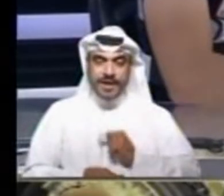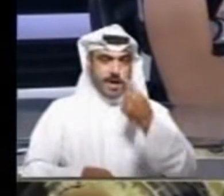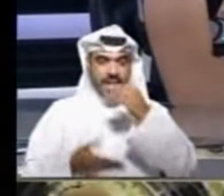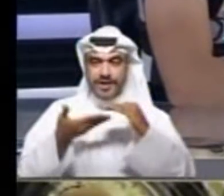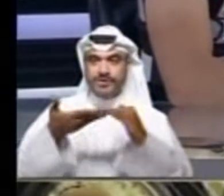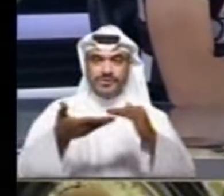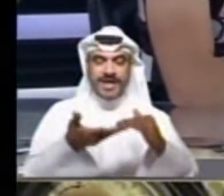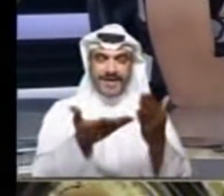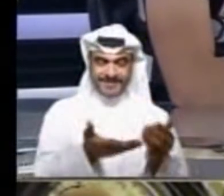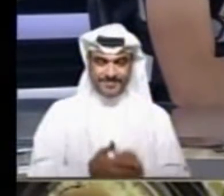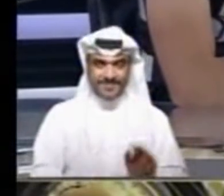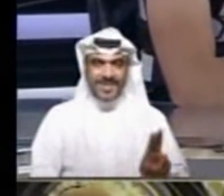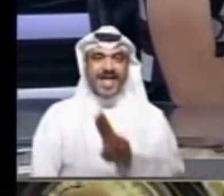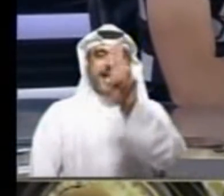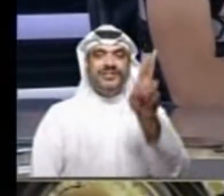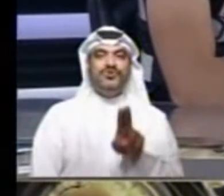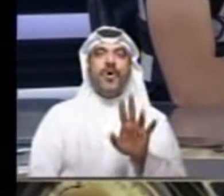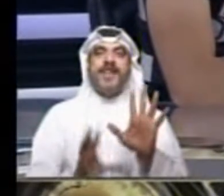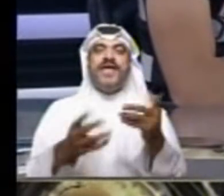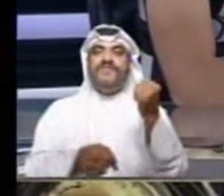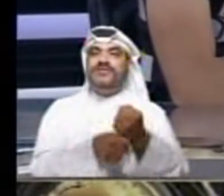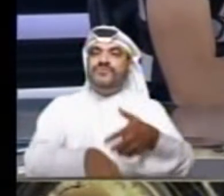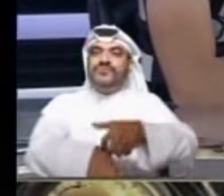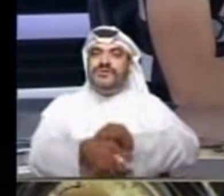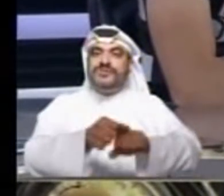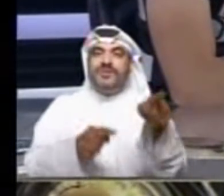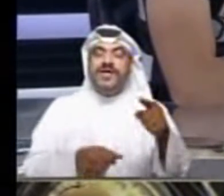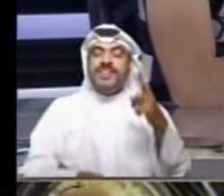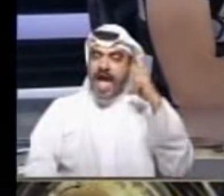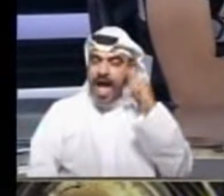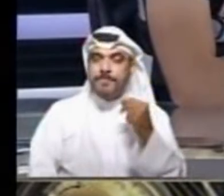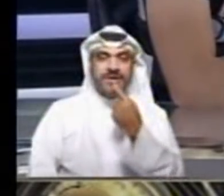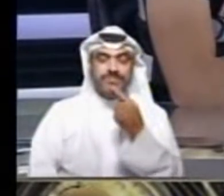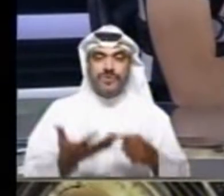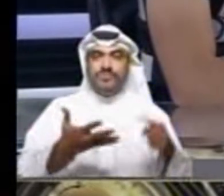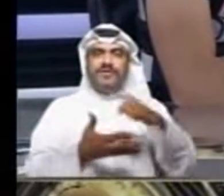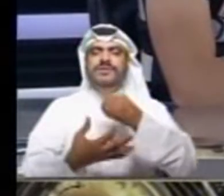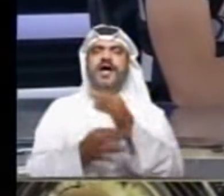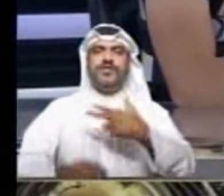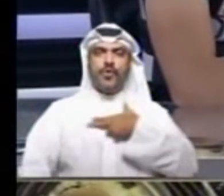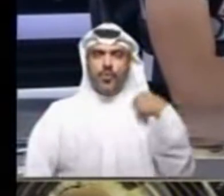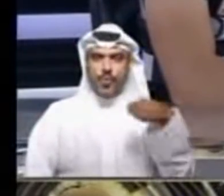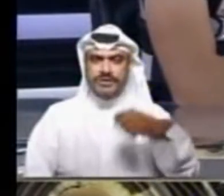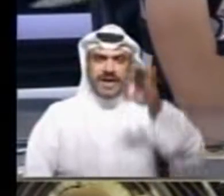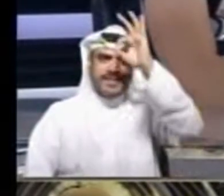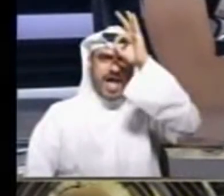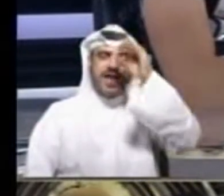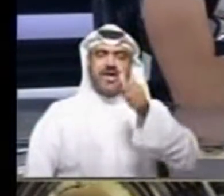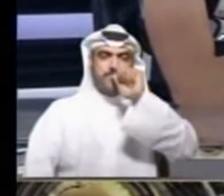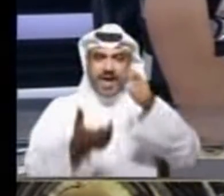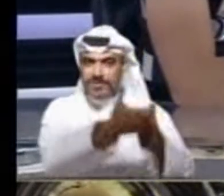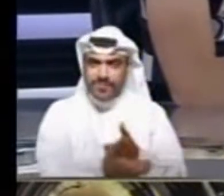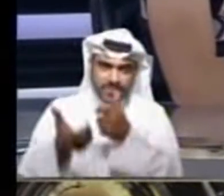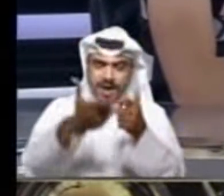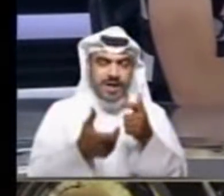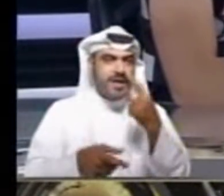تسهيل العمليه. ما هي طبيعه الجهود في حال اذا طلب منكم من قبل اي جهه رسميه، فرضا وزاره الداخليه، الدفاع المدني،